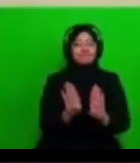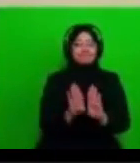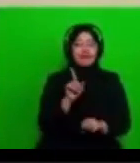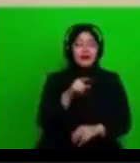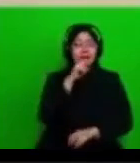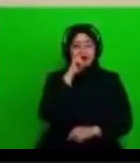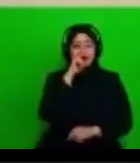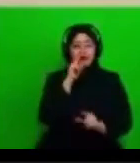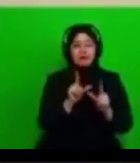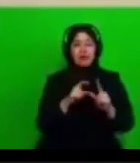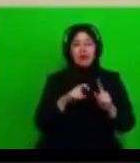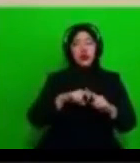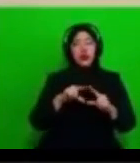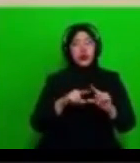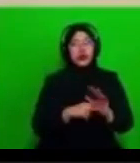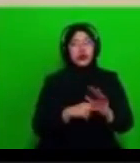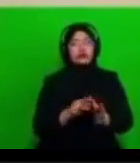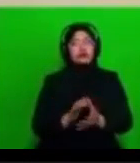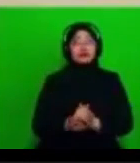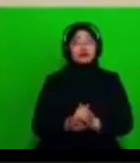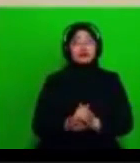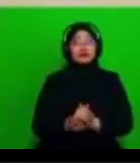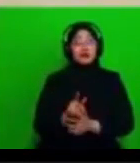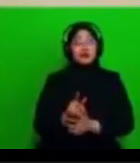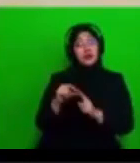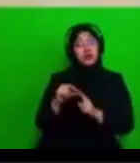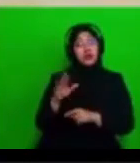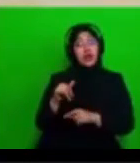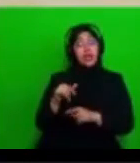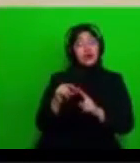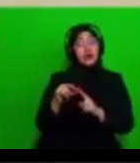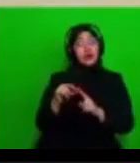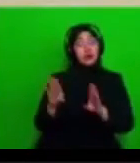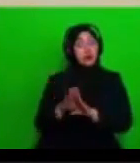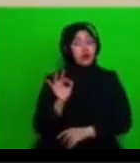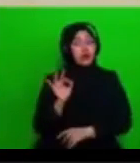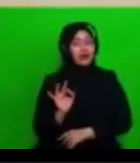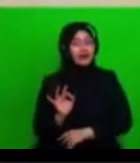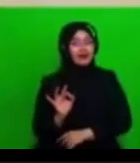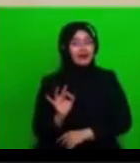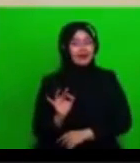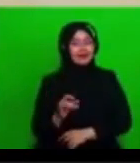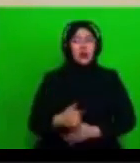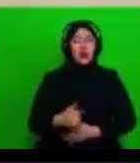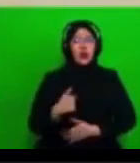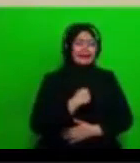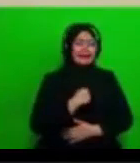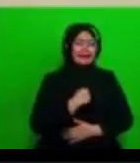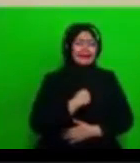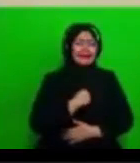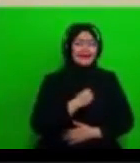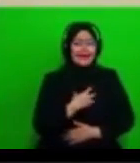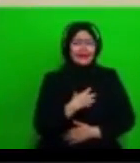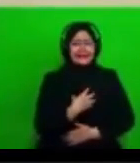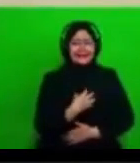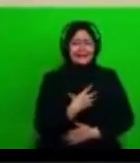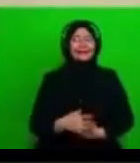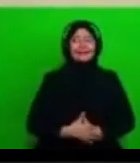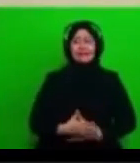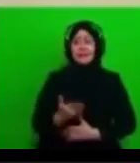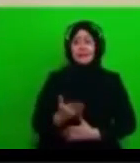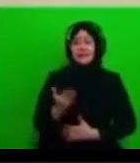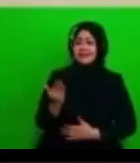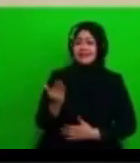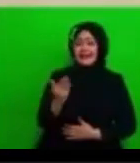penutup. Betul, dari Pak Wikan Sakaryo. Oh, pantun penutup aja ya. Betul, Pak. Kami yang deg-degan, Pak. Ya, silakan, Pak.